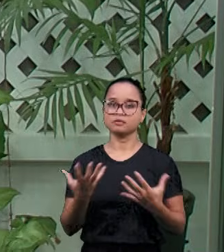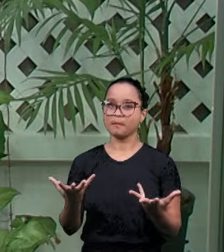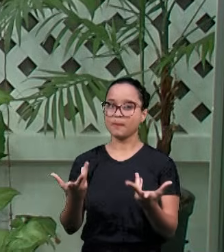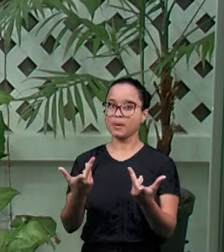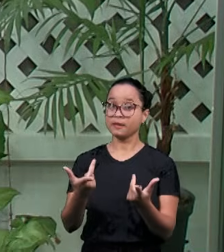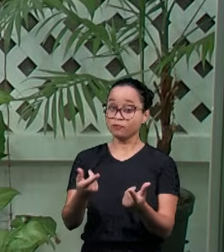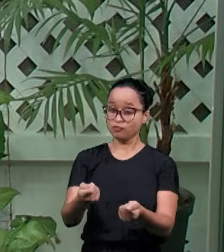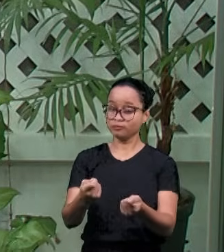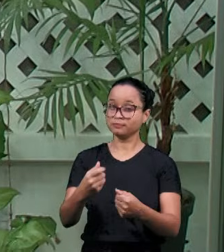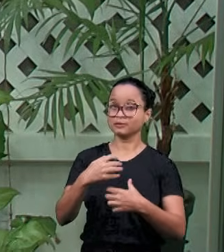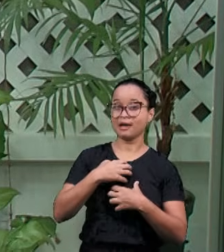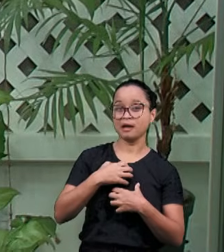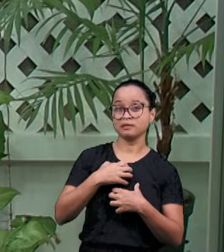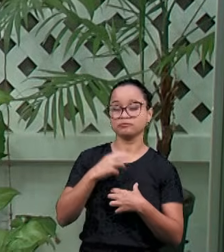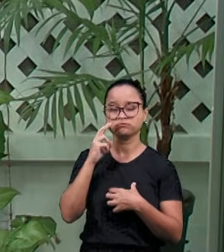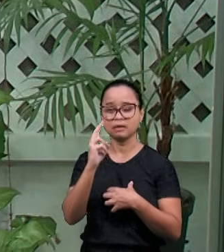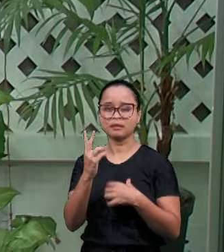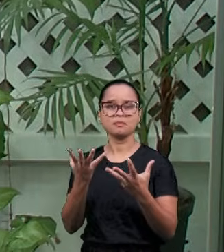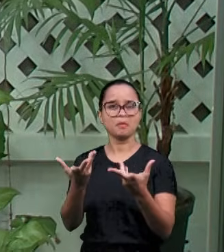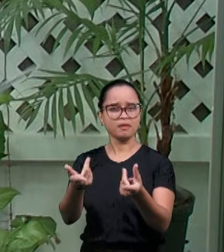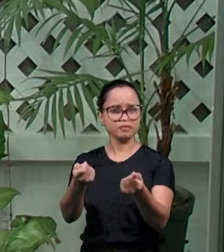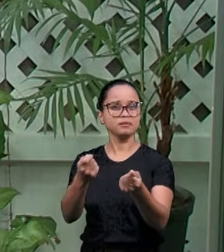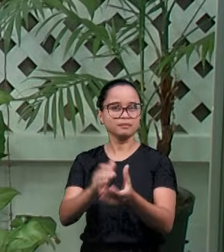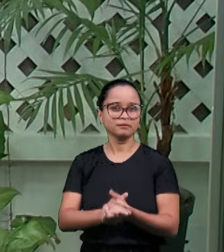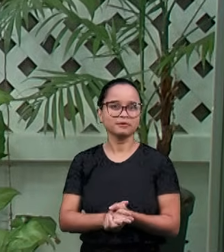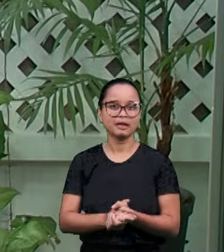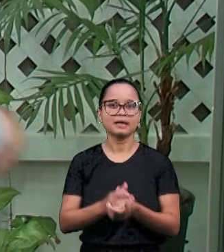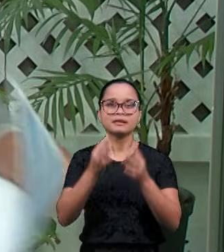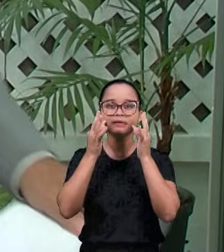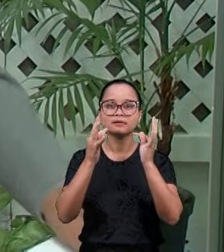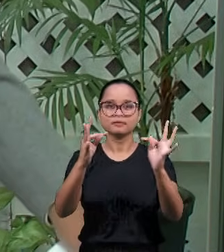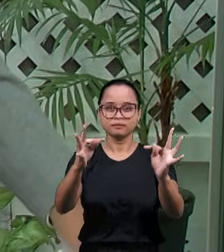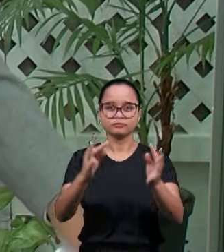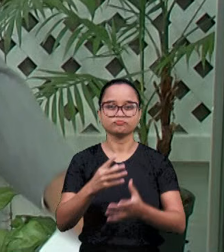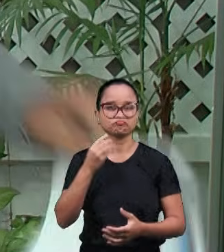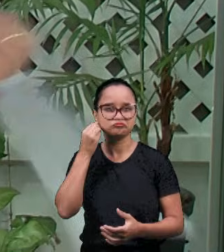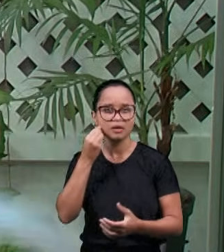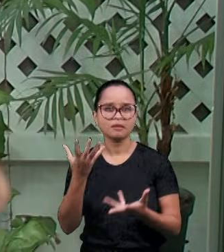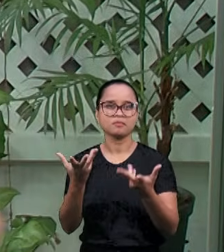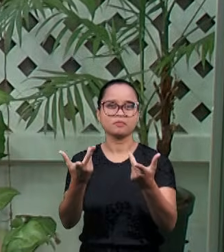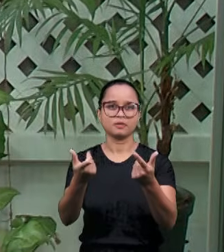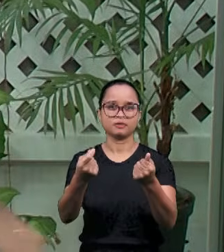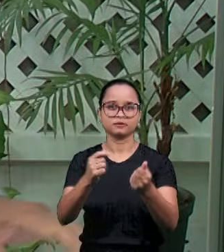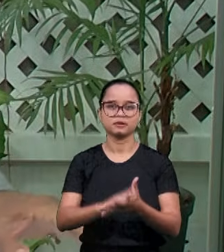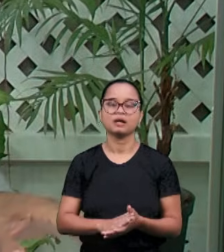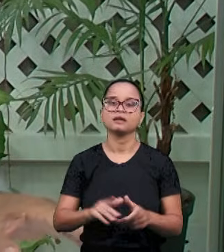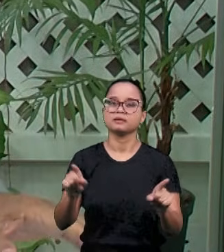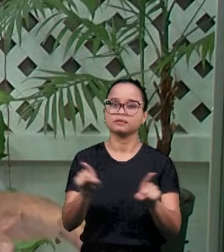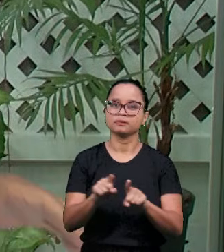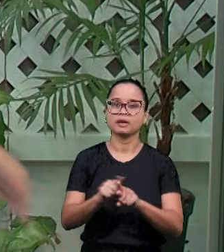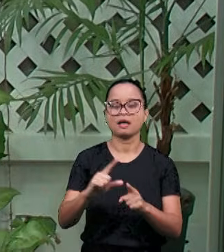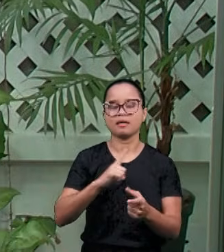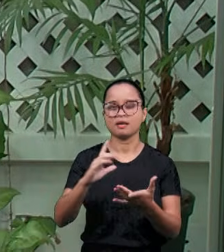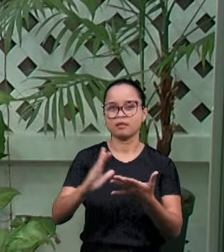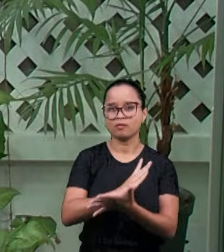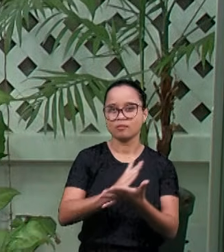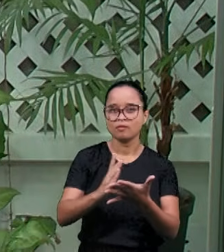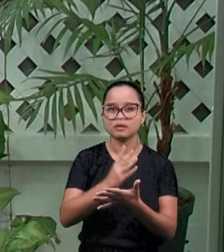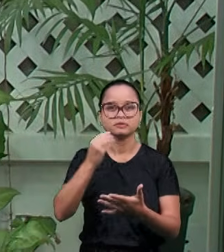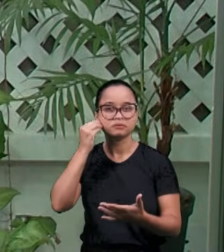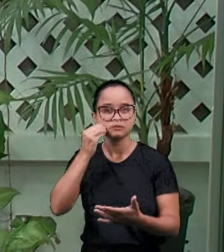émerveillé, je me sens émerveillé. Mes frères, ce sont des témoignages comme ça. On a reçu quelques témoignages, des